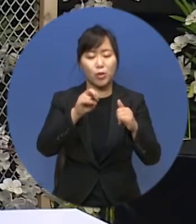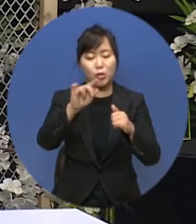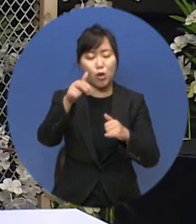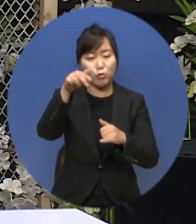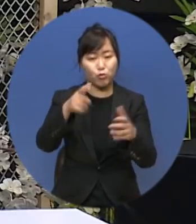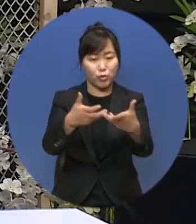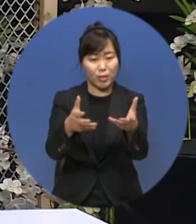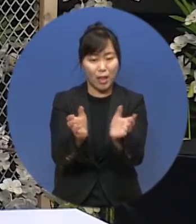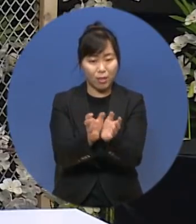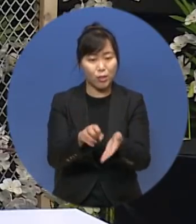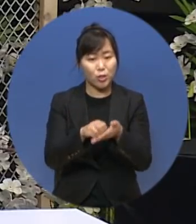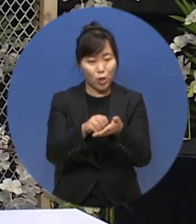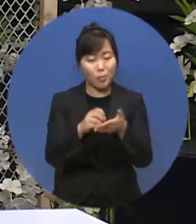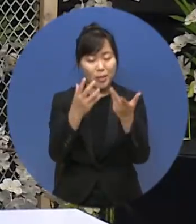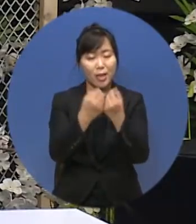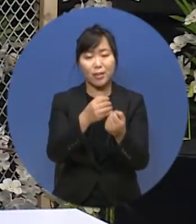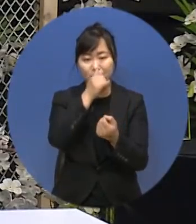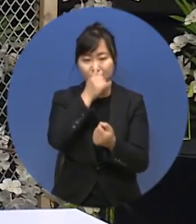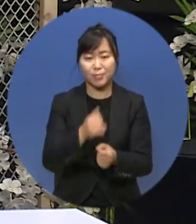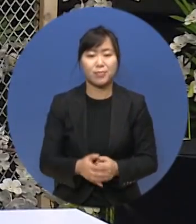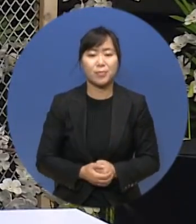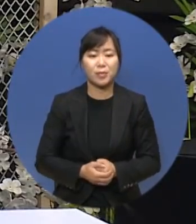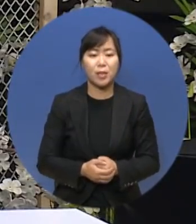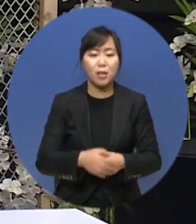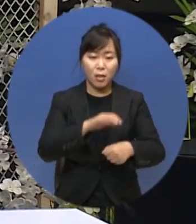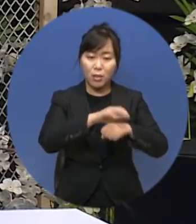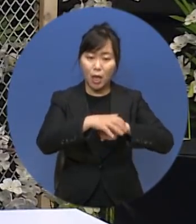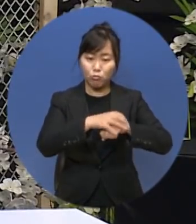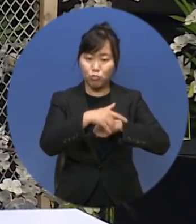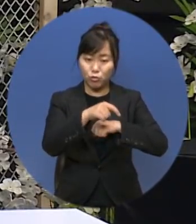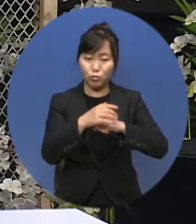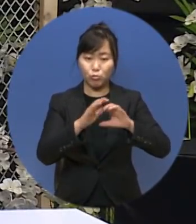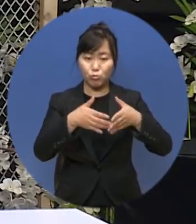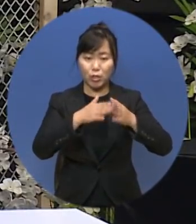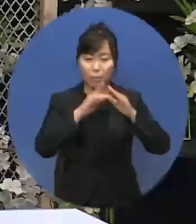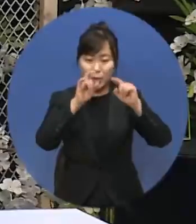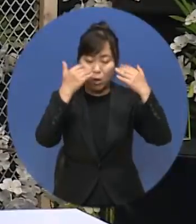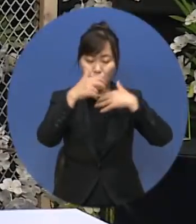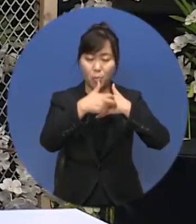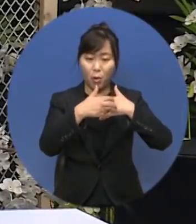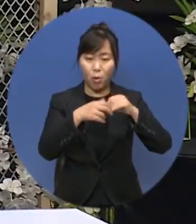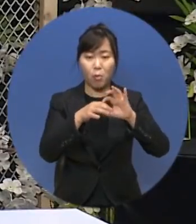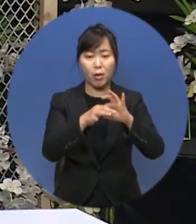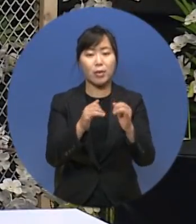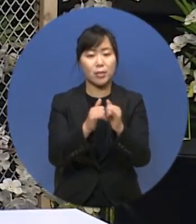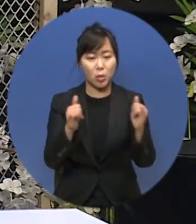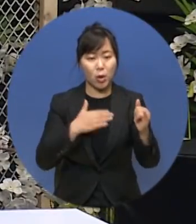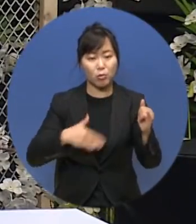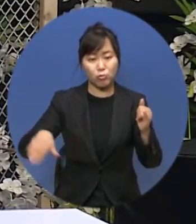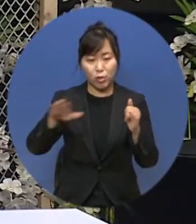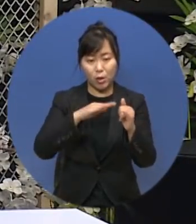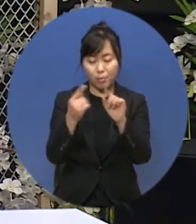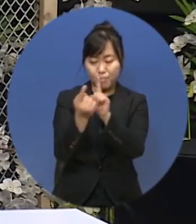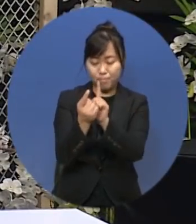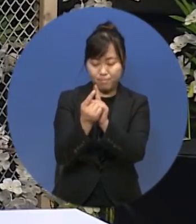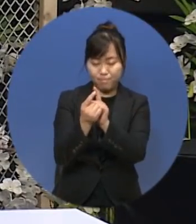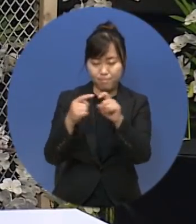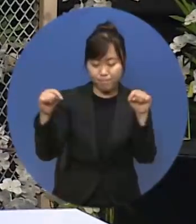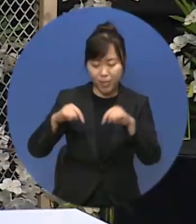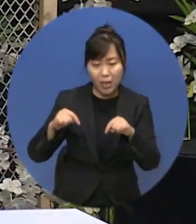그런 사례들이 나오게 되었는데요. 대구의 경우에는 국립대학교 병원 관계자와 저희들도 미팅을